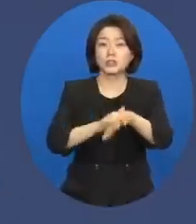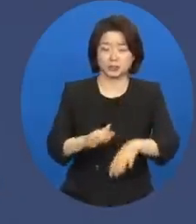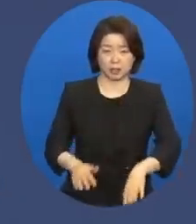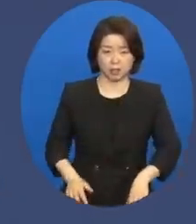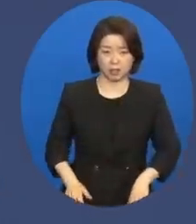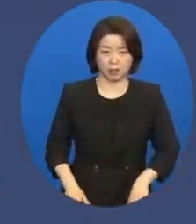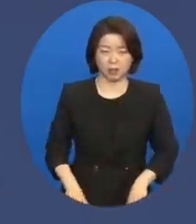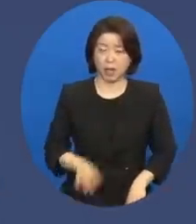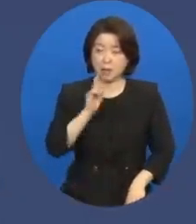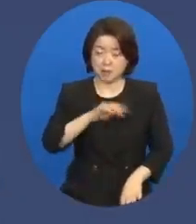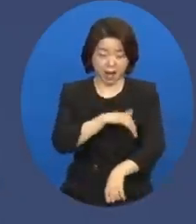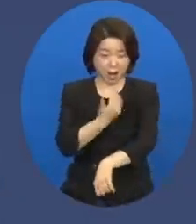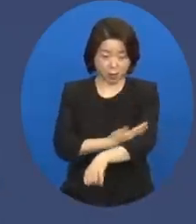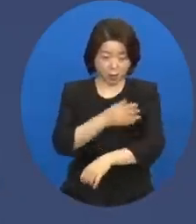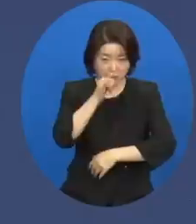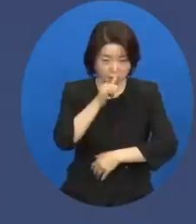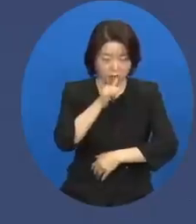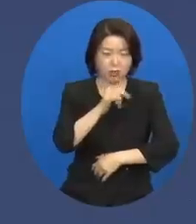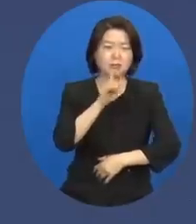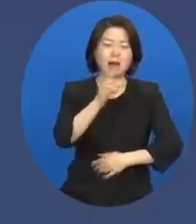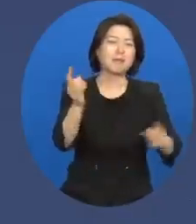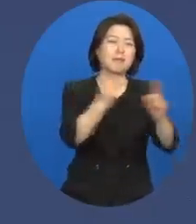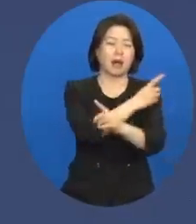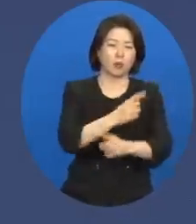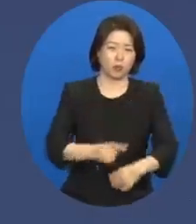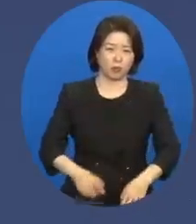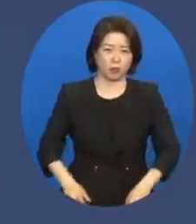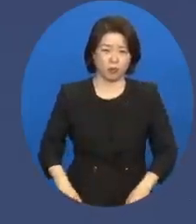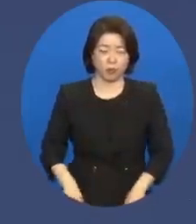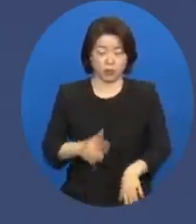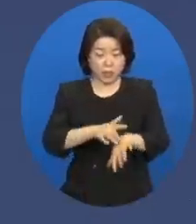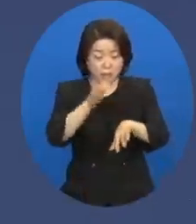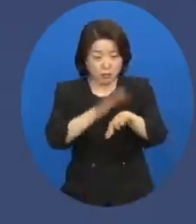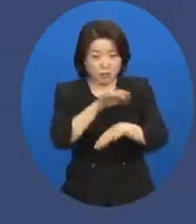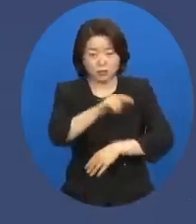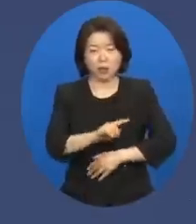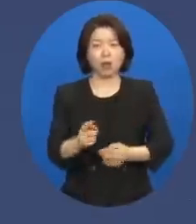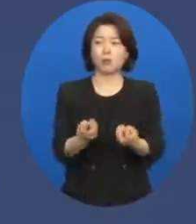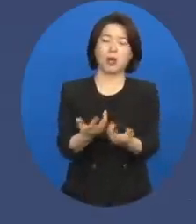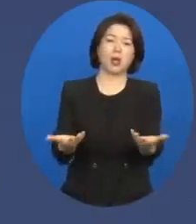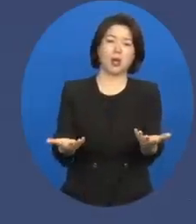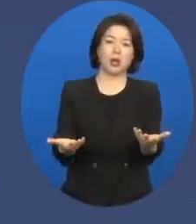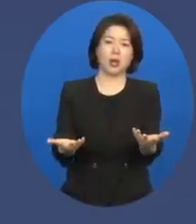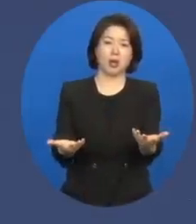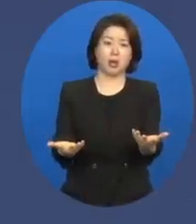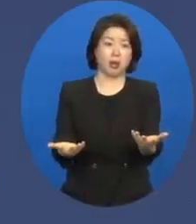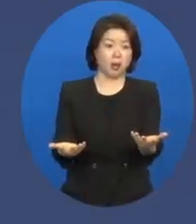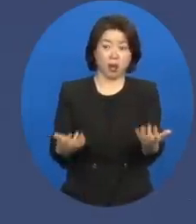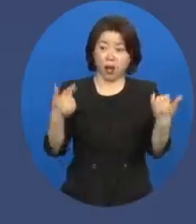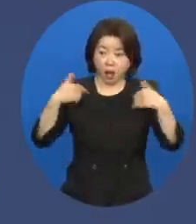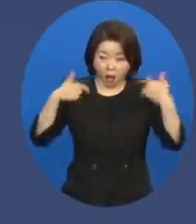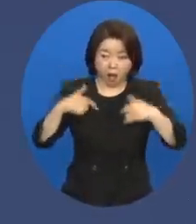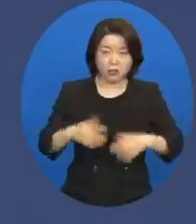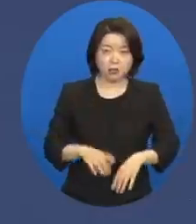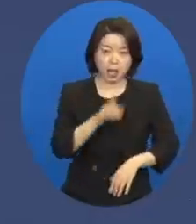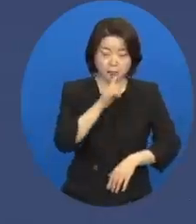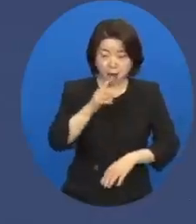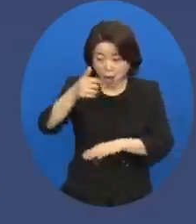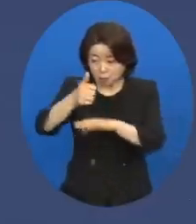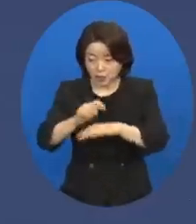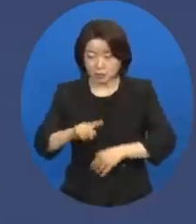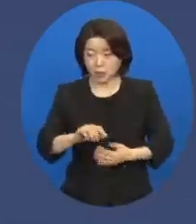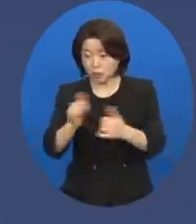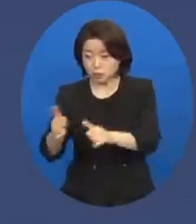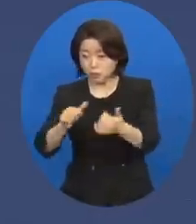권세가 있다는데 이것부터 바꿔야 되는데, 이걸 도대체 이 습관은 어쩔 수가 없더라고요. 걸핏하면 뭐 말 끝마다